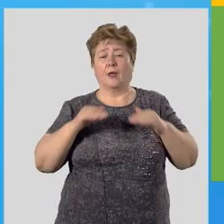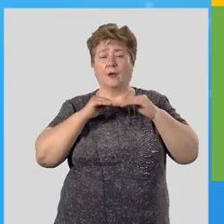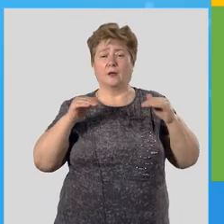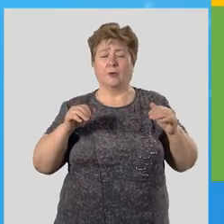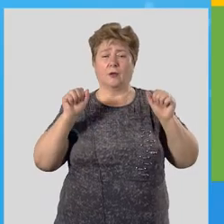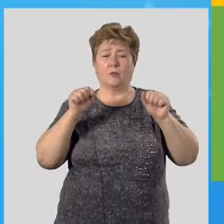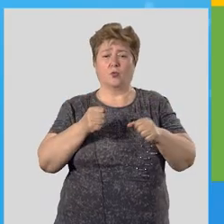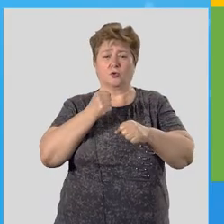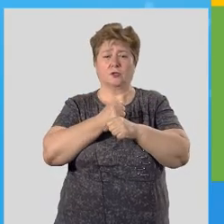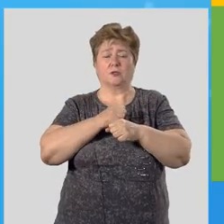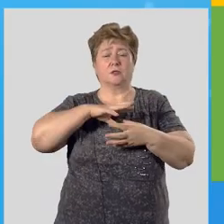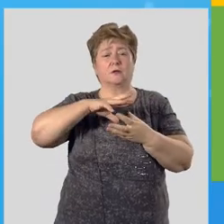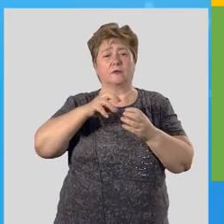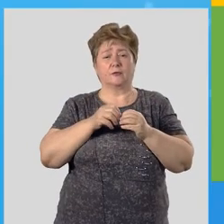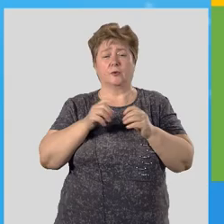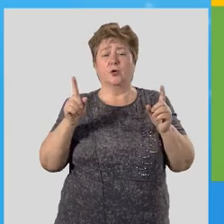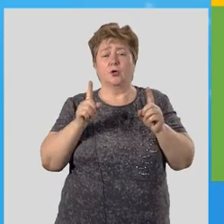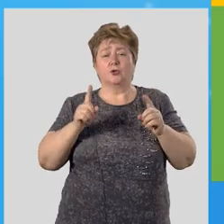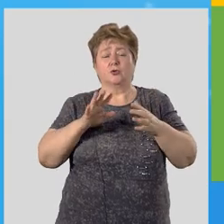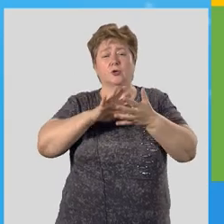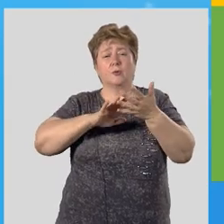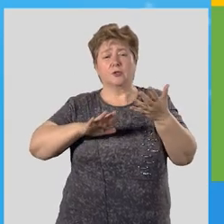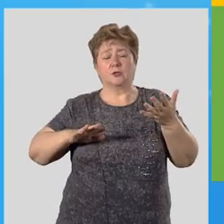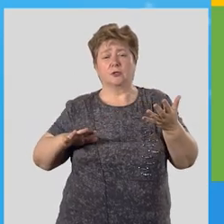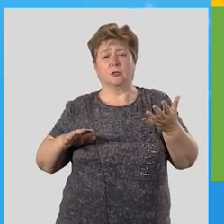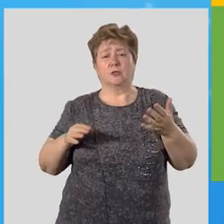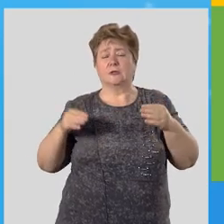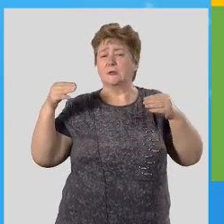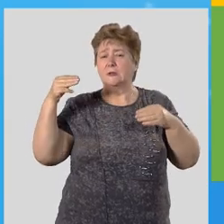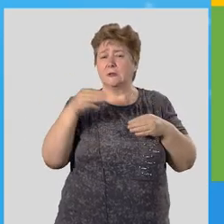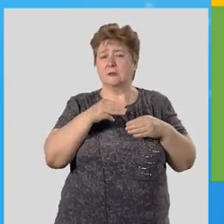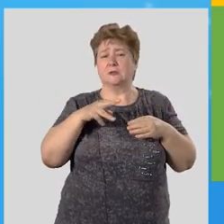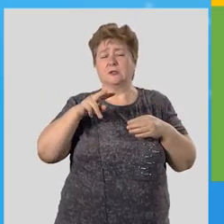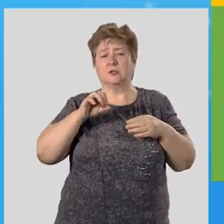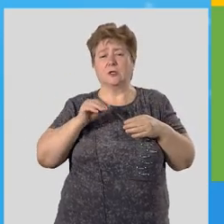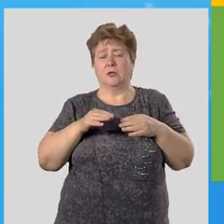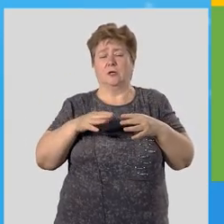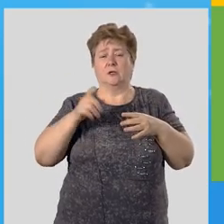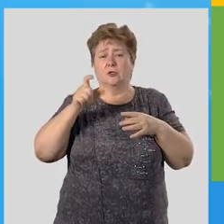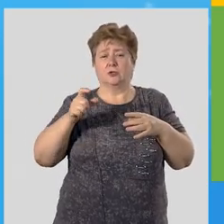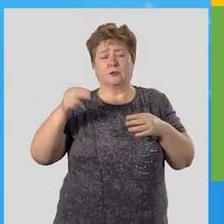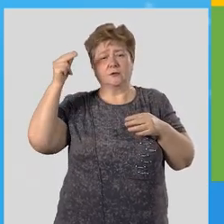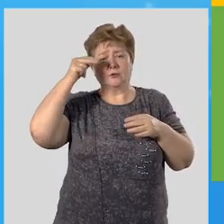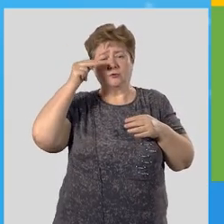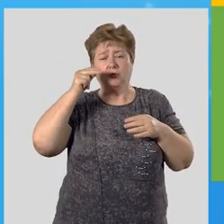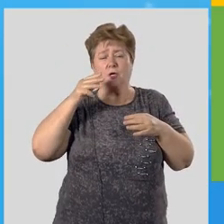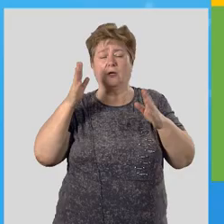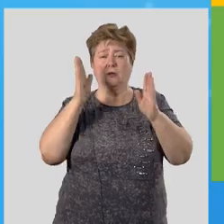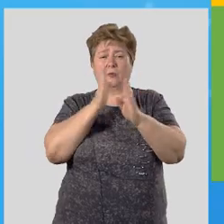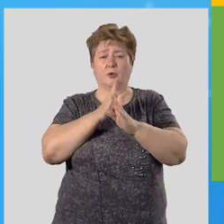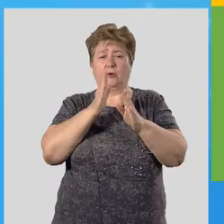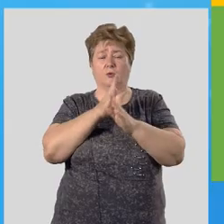Ребята, можно сделать вывод, что на протяжении тысячелетий человек изучает